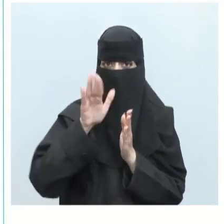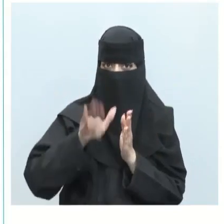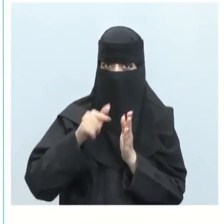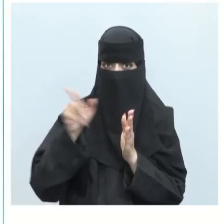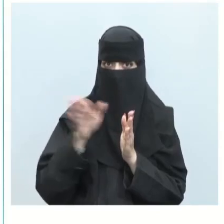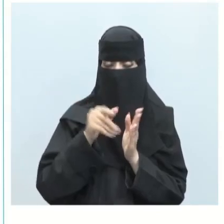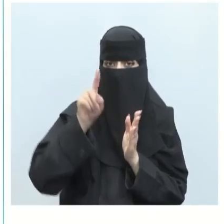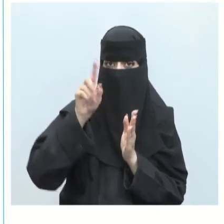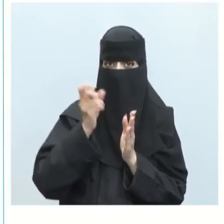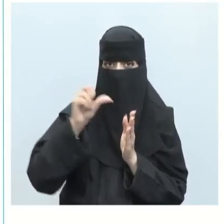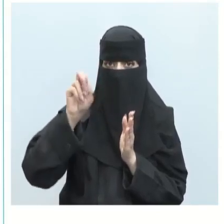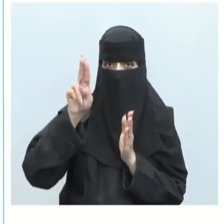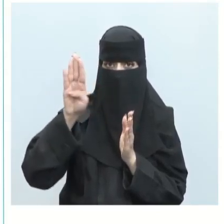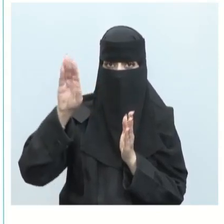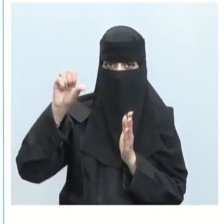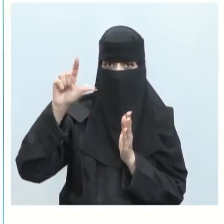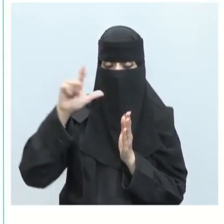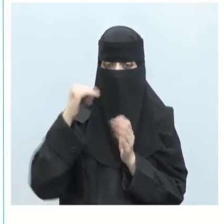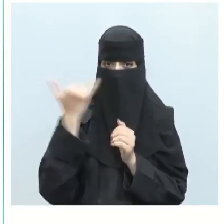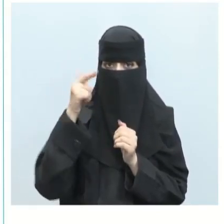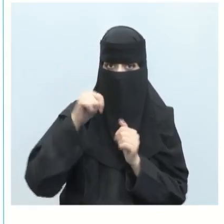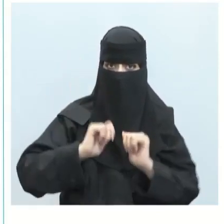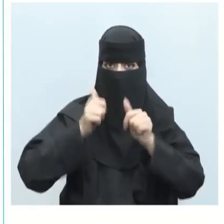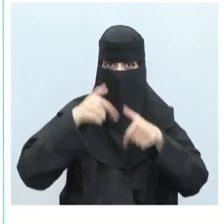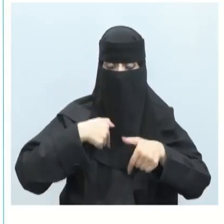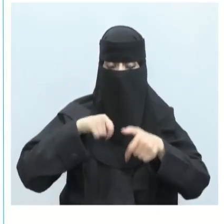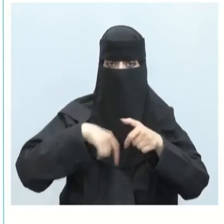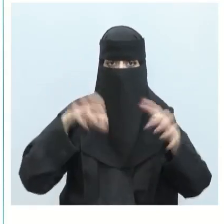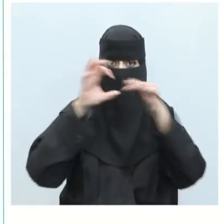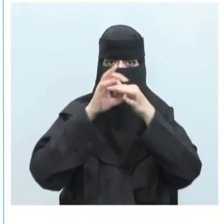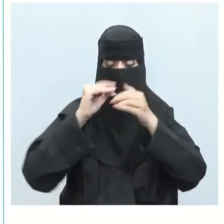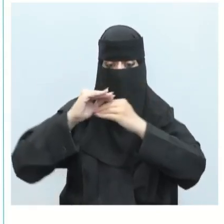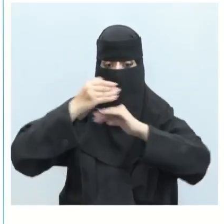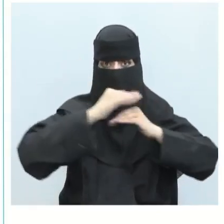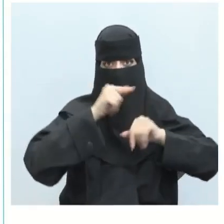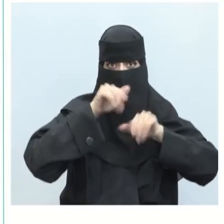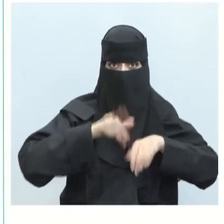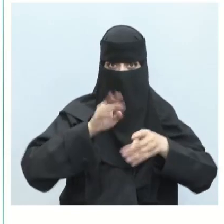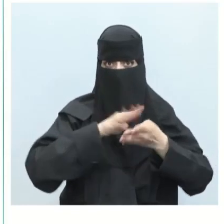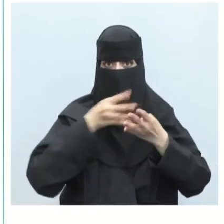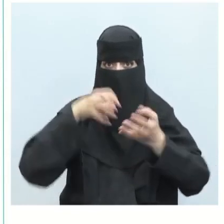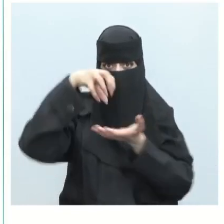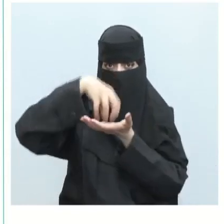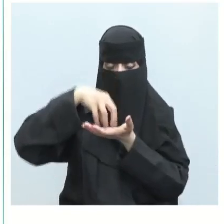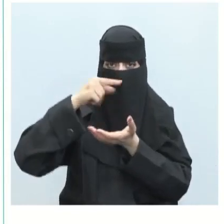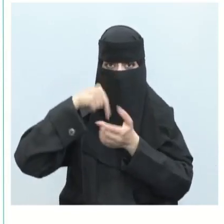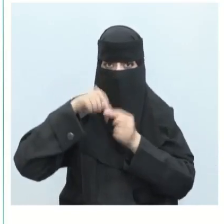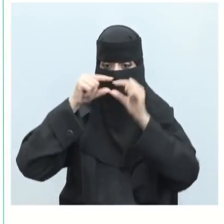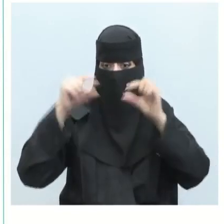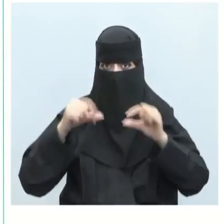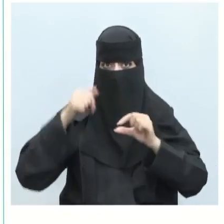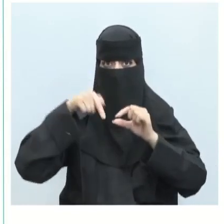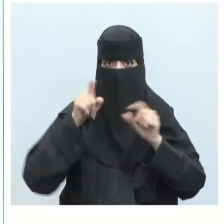البروتوكول ضروري لتمكين الاجهزه من الاتصال ببعضها البعض في الشبكه المحليه عن طريق تعيين عناوين